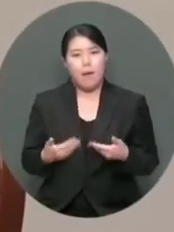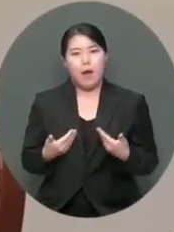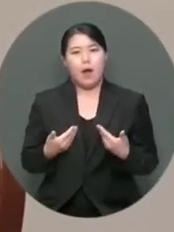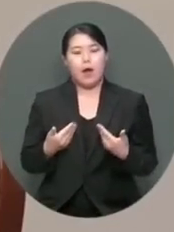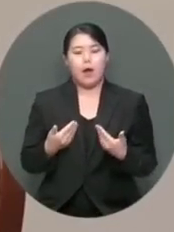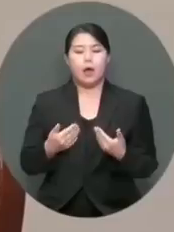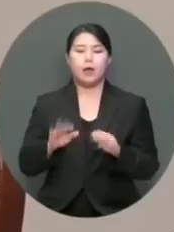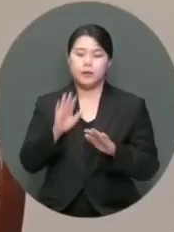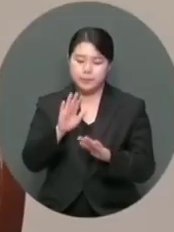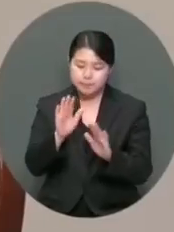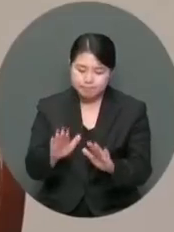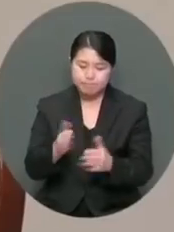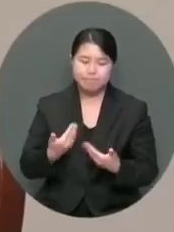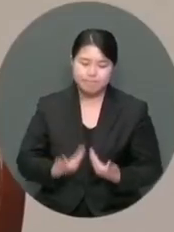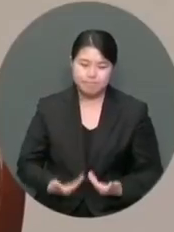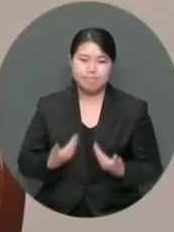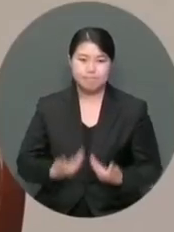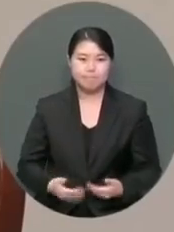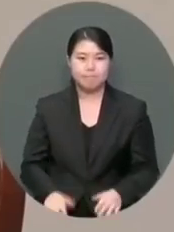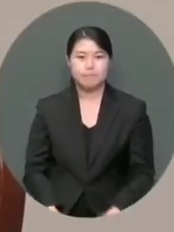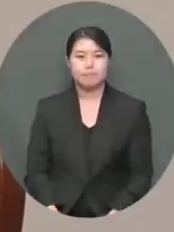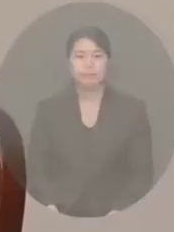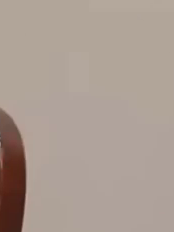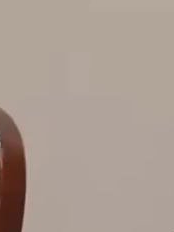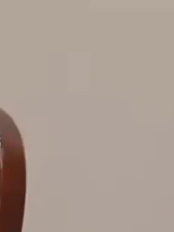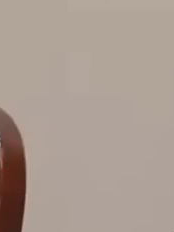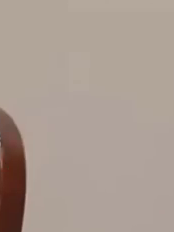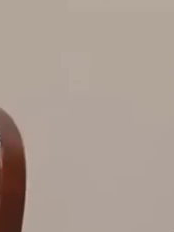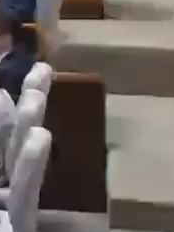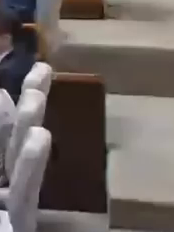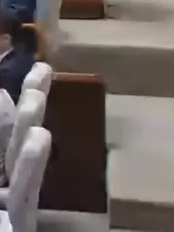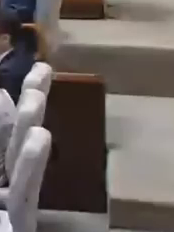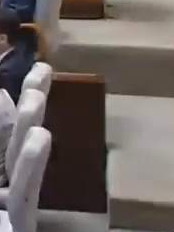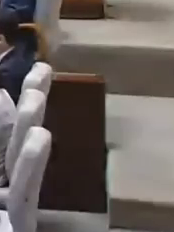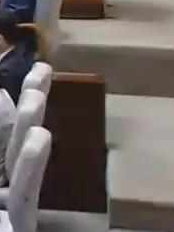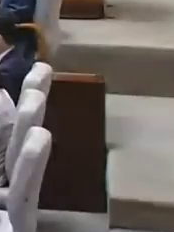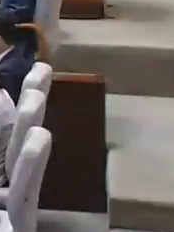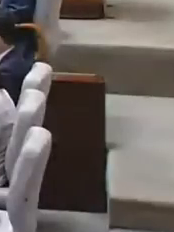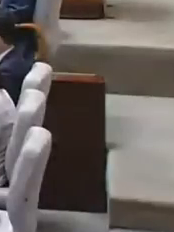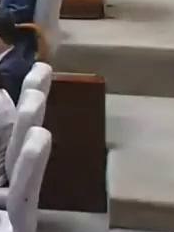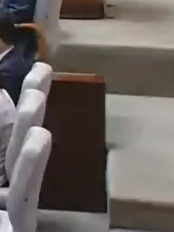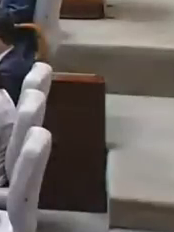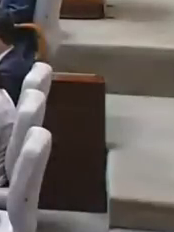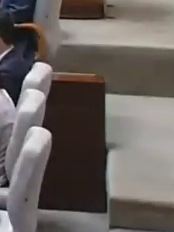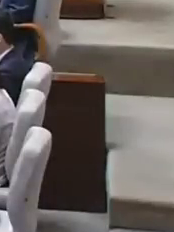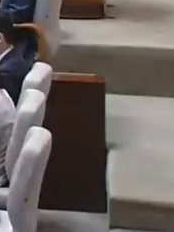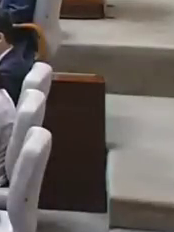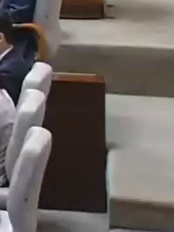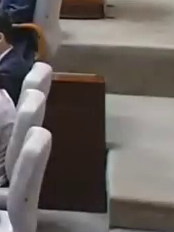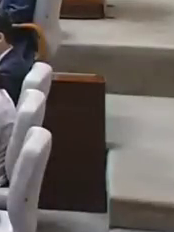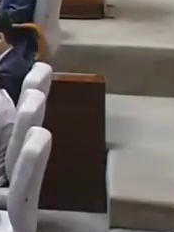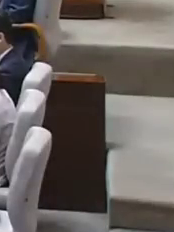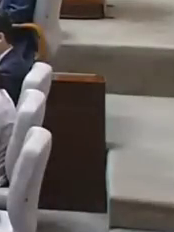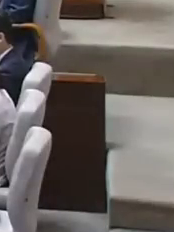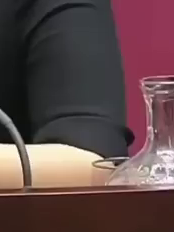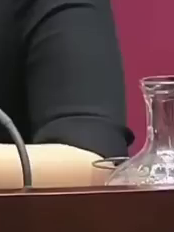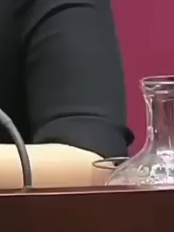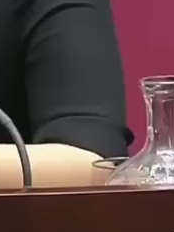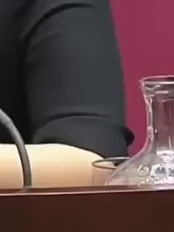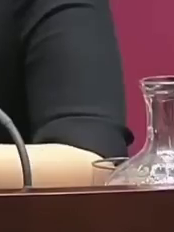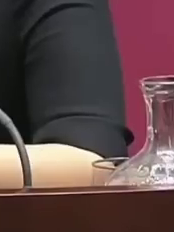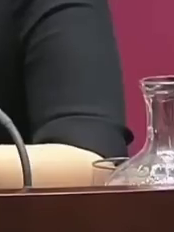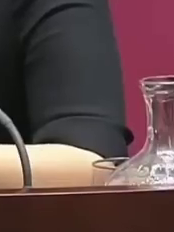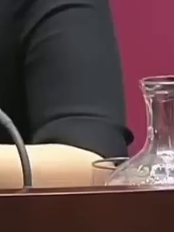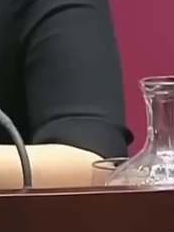조금 자제해 주시기 바랍니다. 예, 질문해 주십시오. 요새 호신용품이 호황을 누리고 있어요. 예. 때와 장소를 가리지 않는